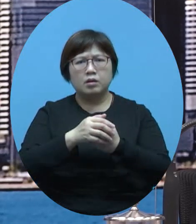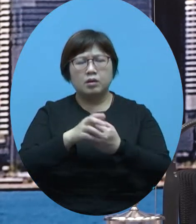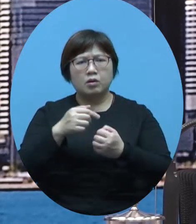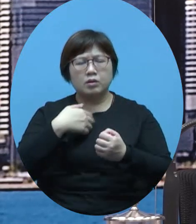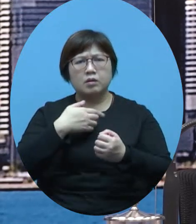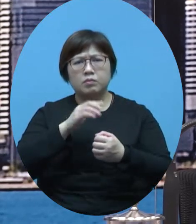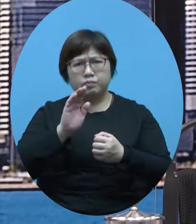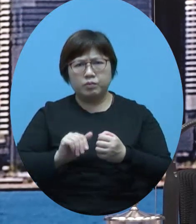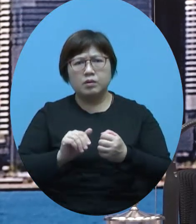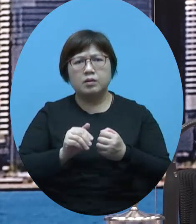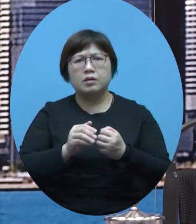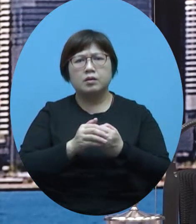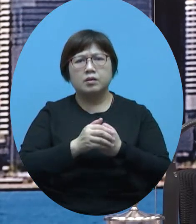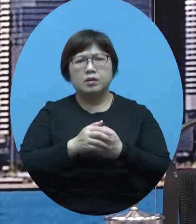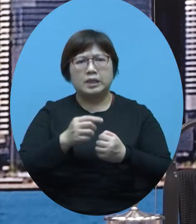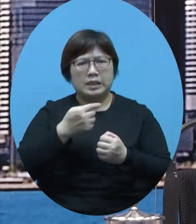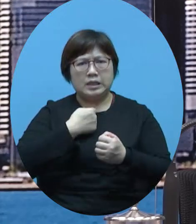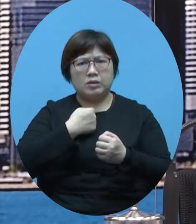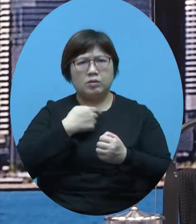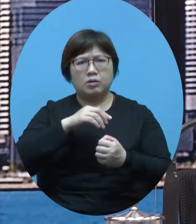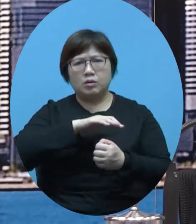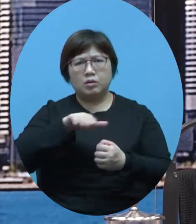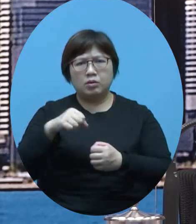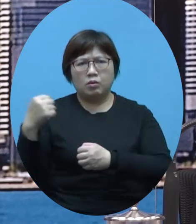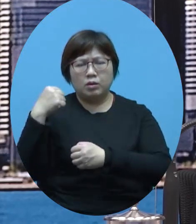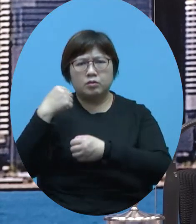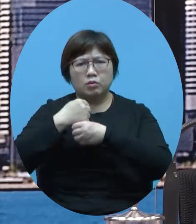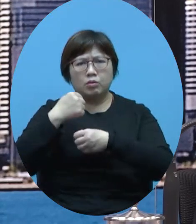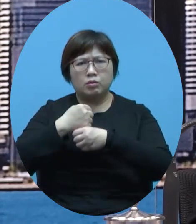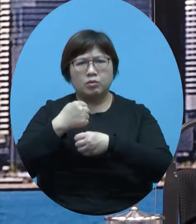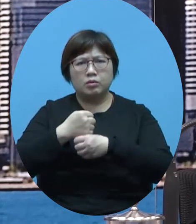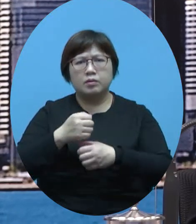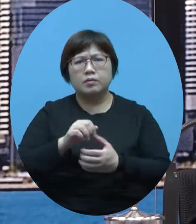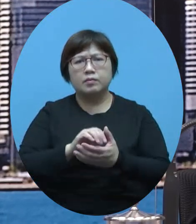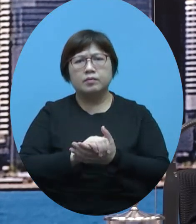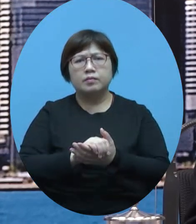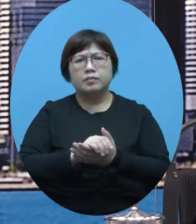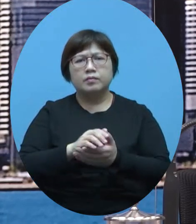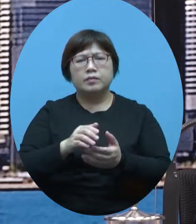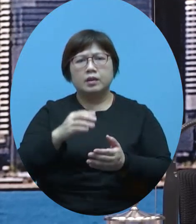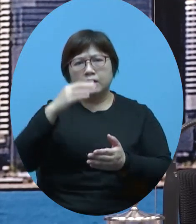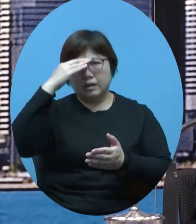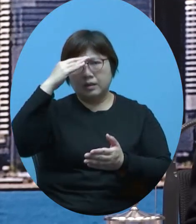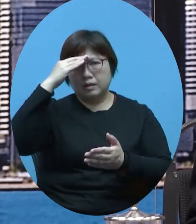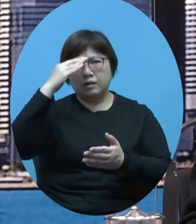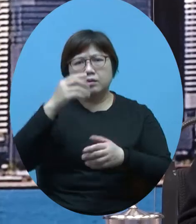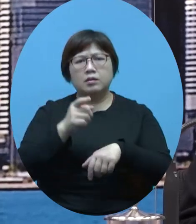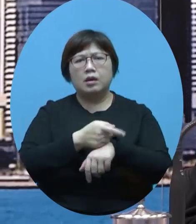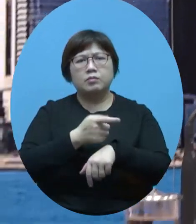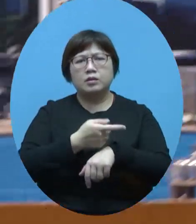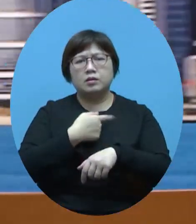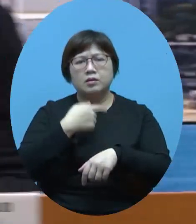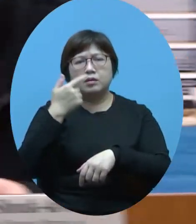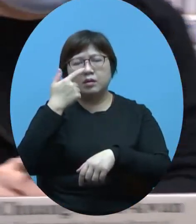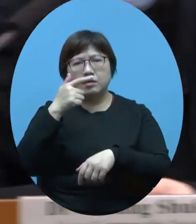意啊，一定是有需要呢，我們都會是盡量去做的啊。 警察那裡我們暫時就沒有新